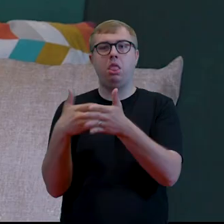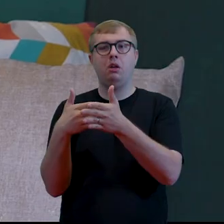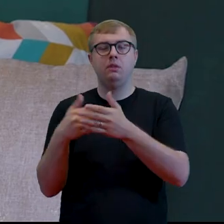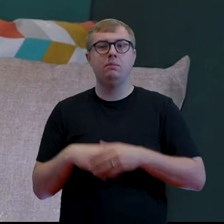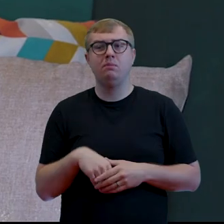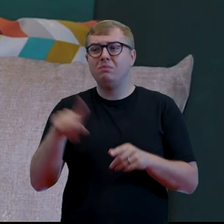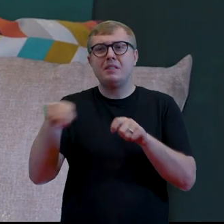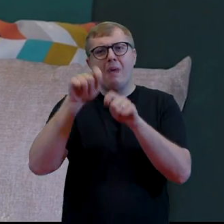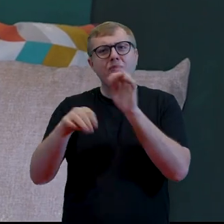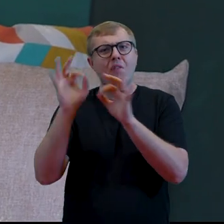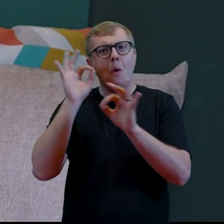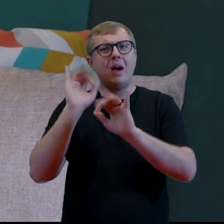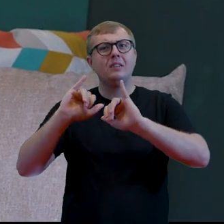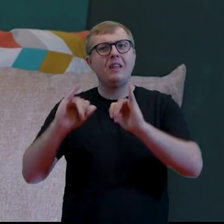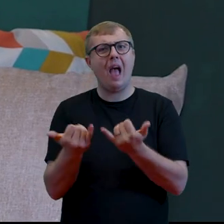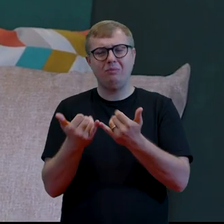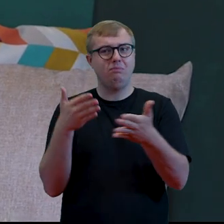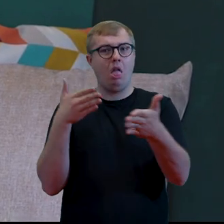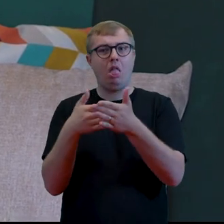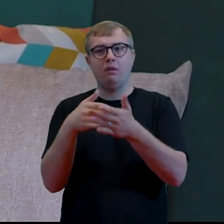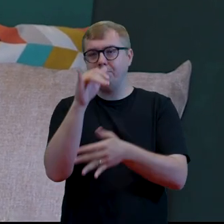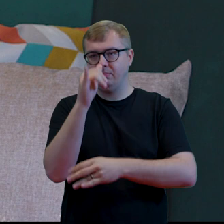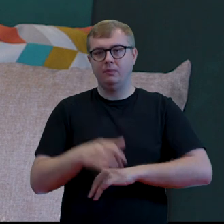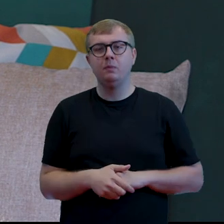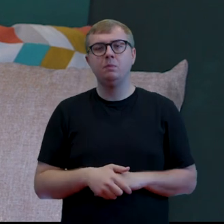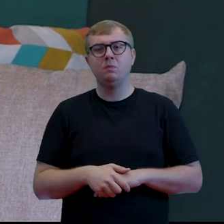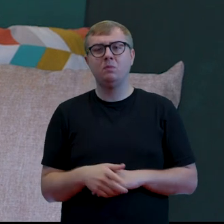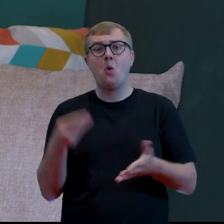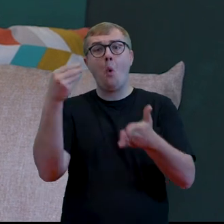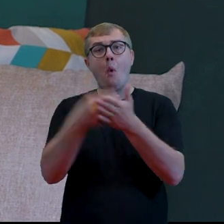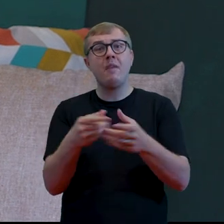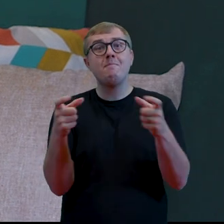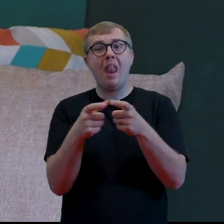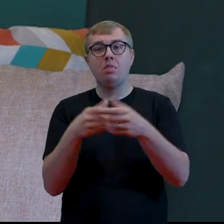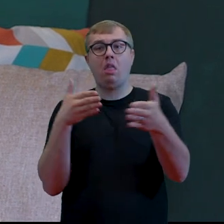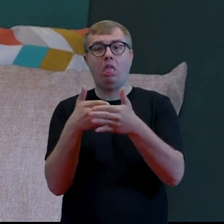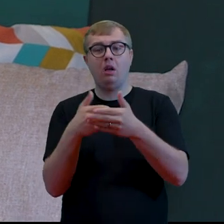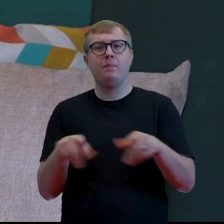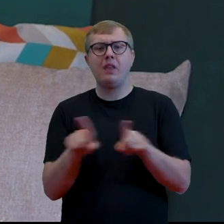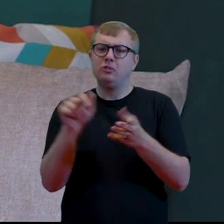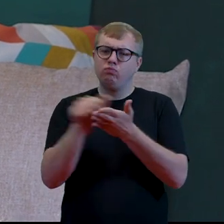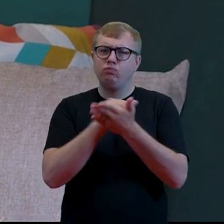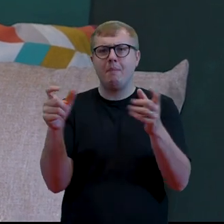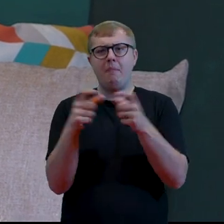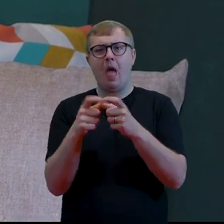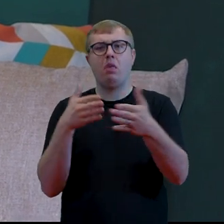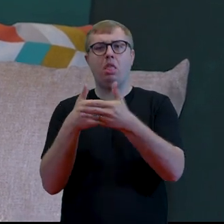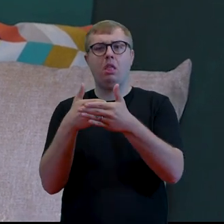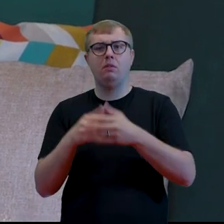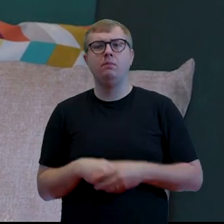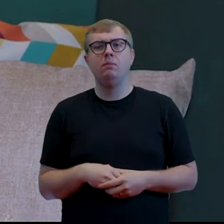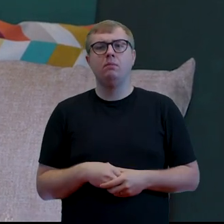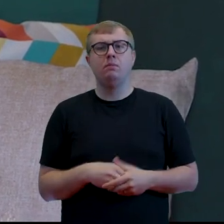Oni nie są w stanie sprawdzić informacji nie są w stanie kupić sobie biletu nie są w stanie wydrukować sobie wejściówki